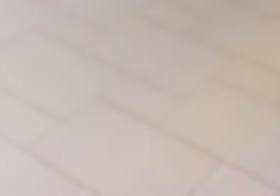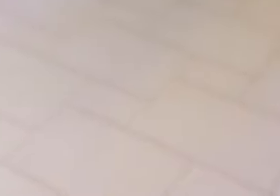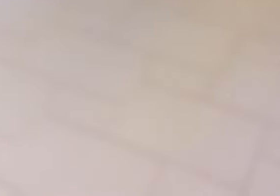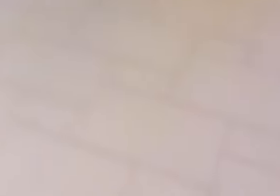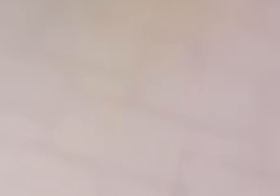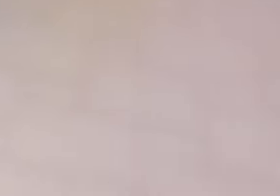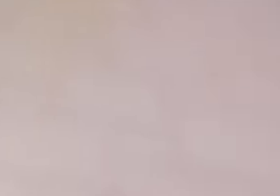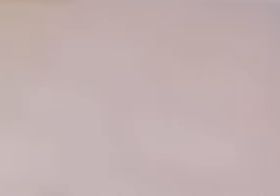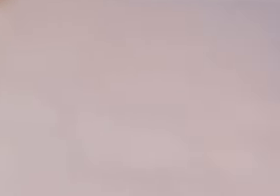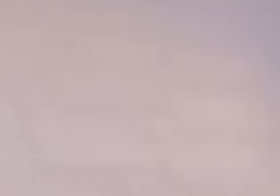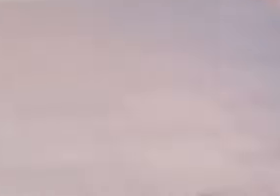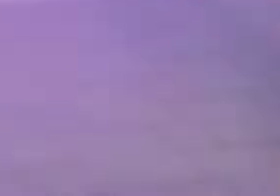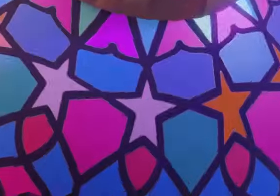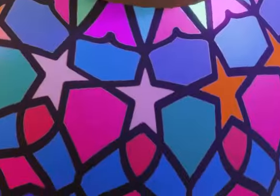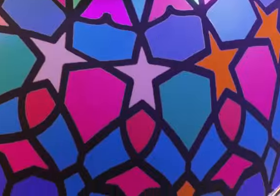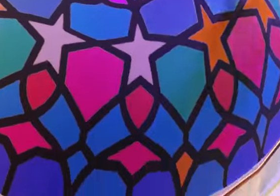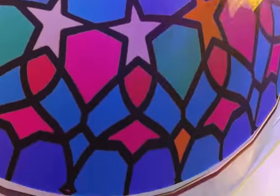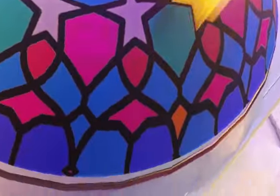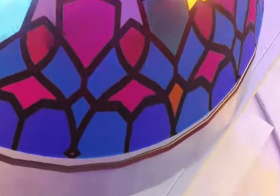hujjatai